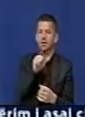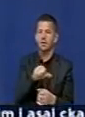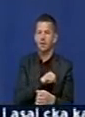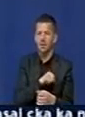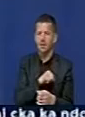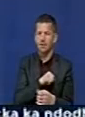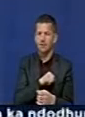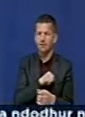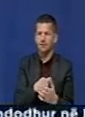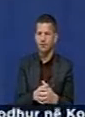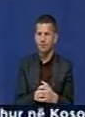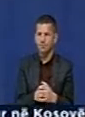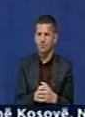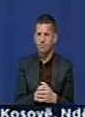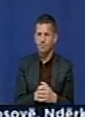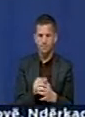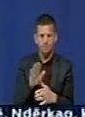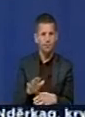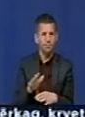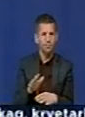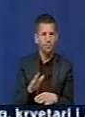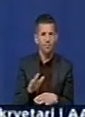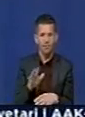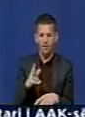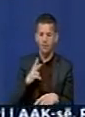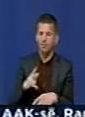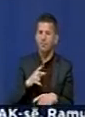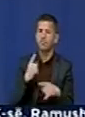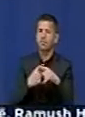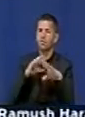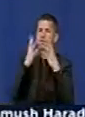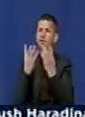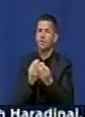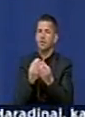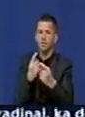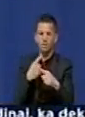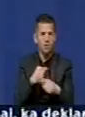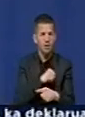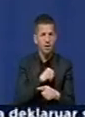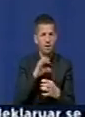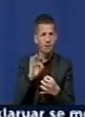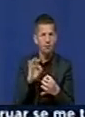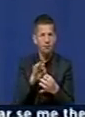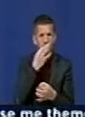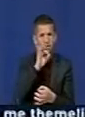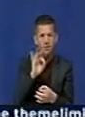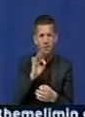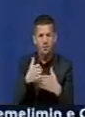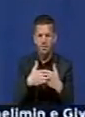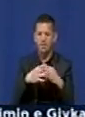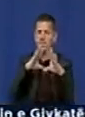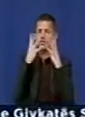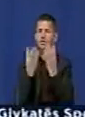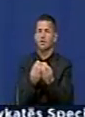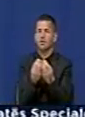interes të vendit, është në interes të qytetarëve tonë, po sigurisht që është në interes të rrujë marrëdhëniet e mira me gjithë ata